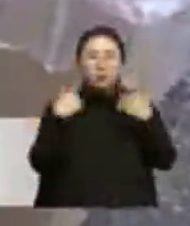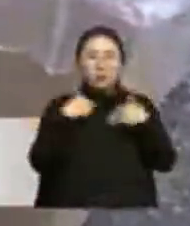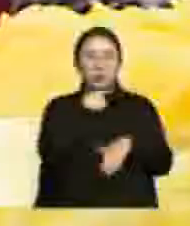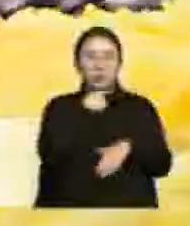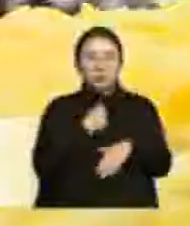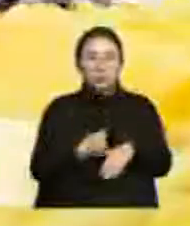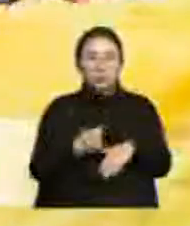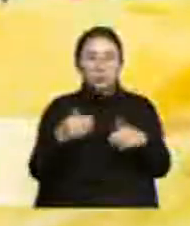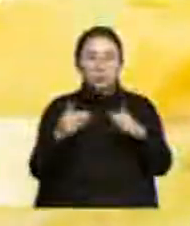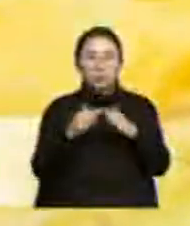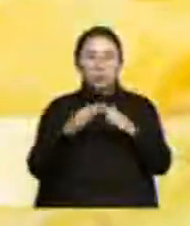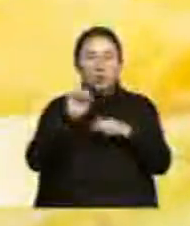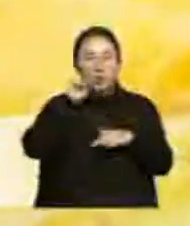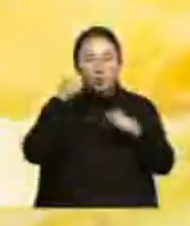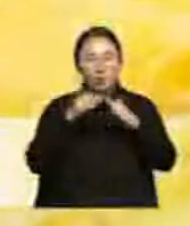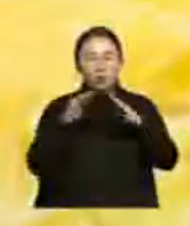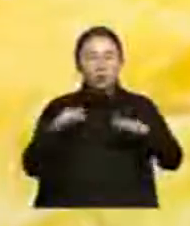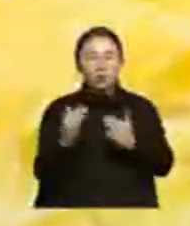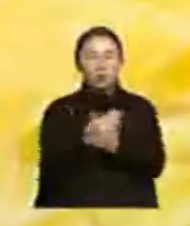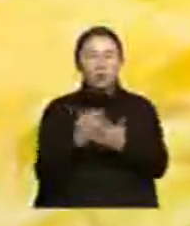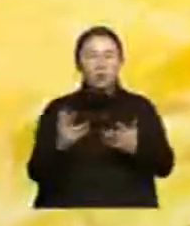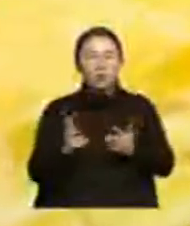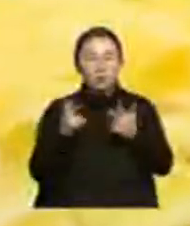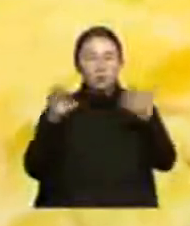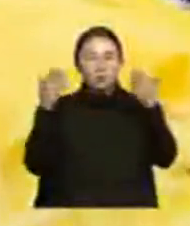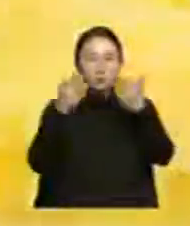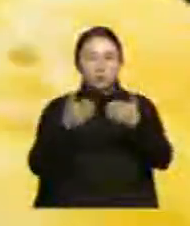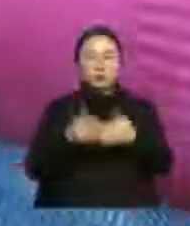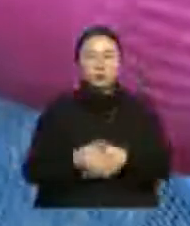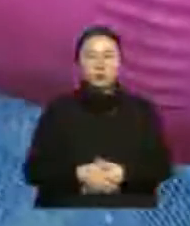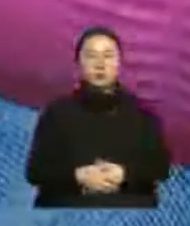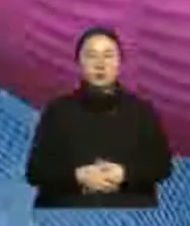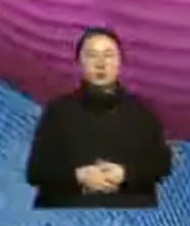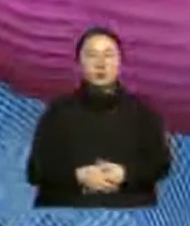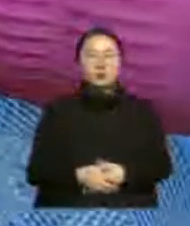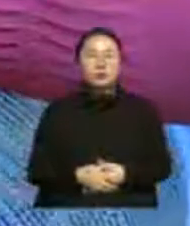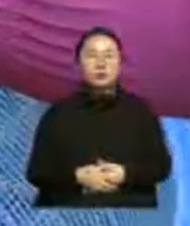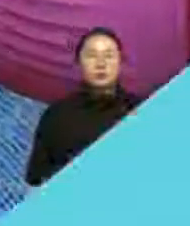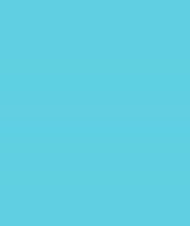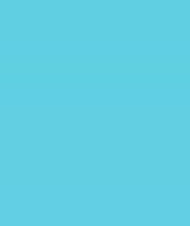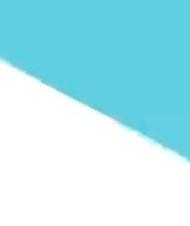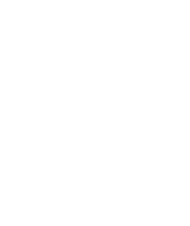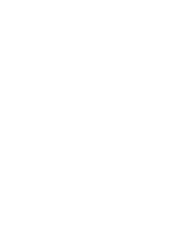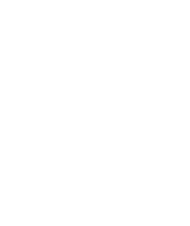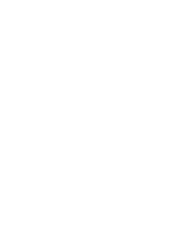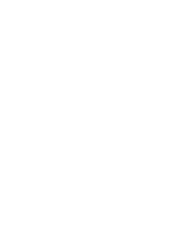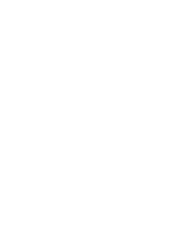바란다며 지역 내 어려운 이웃을 위한 봉사에 집중하겠다는 뜻을 밝혔습니다.